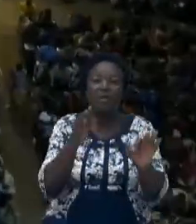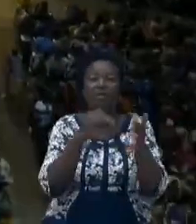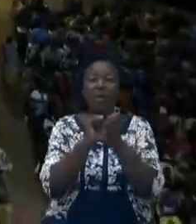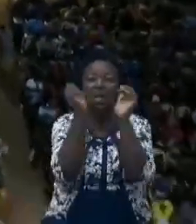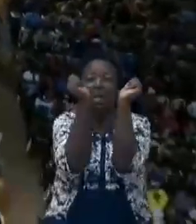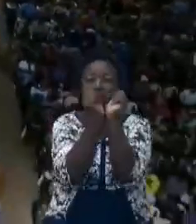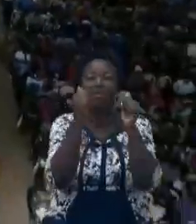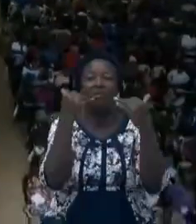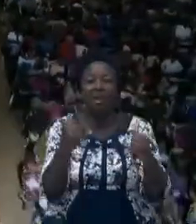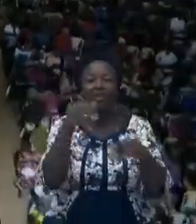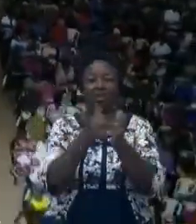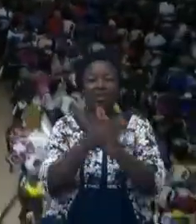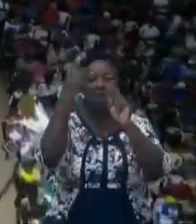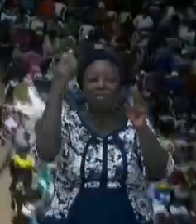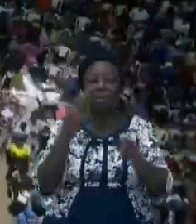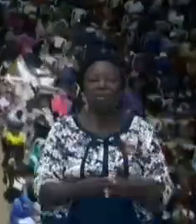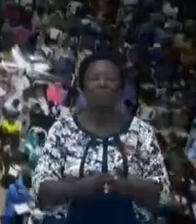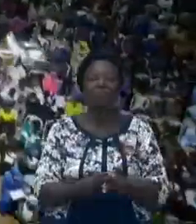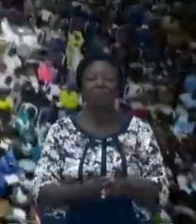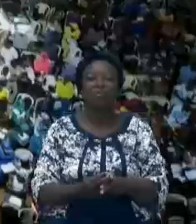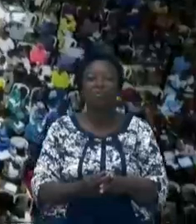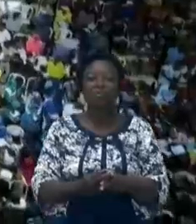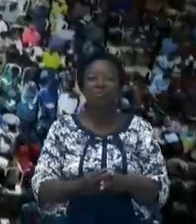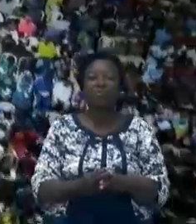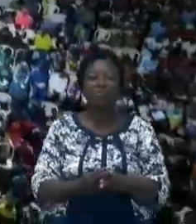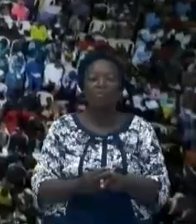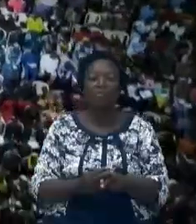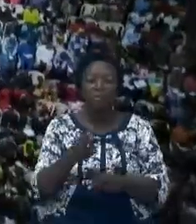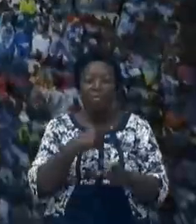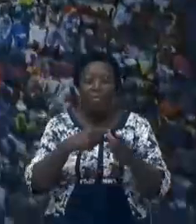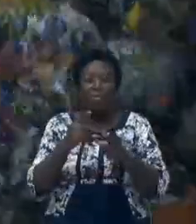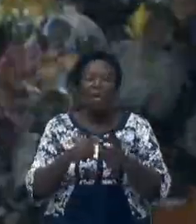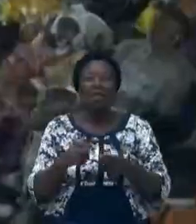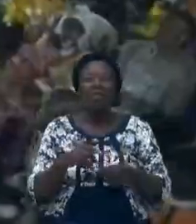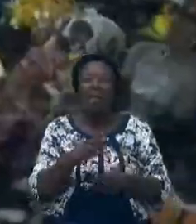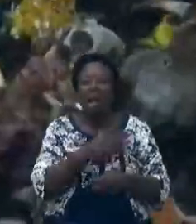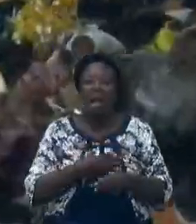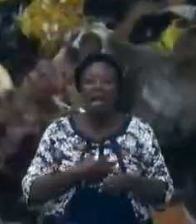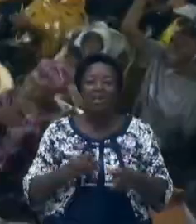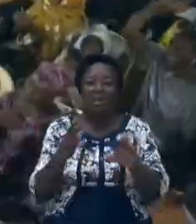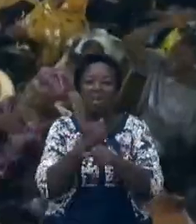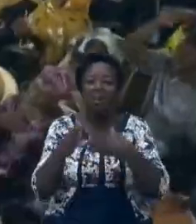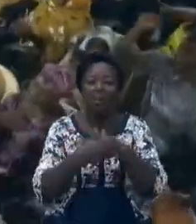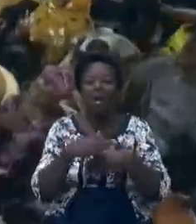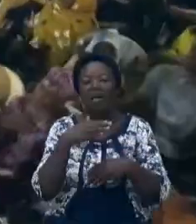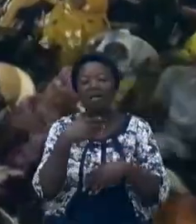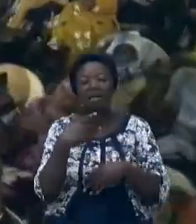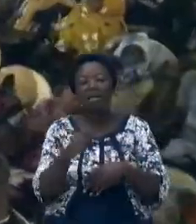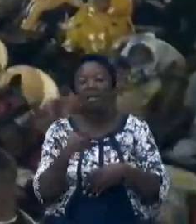tous ceux qui me tenait à la captivité maintenant tu as libéré de sa captivité au nom de jésus